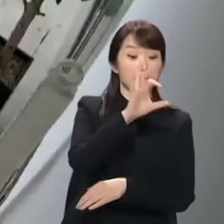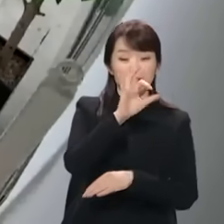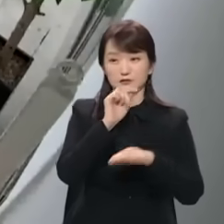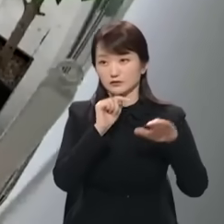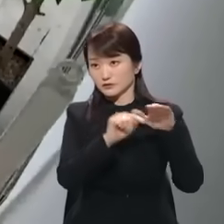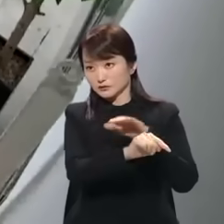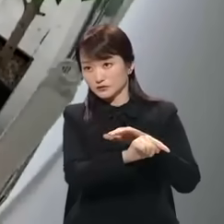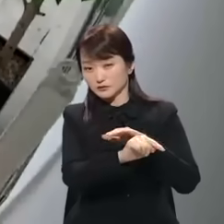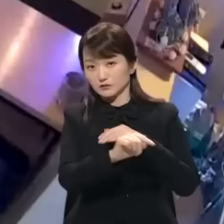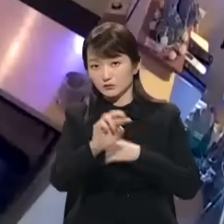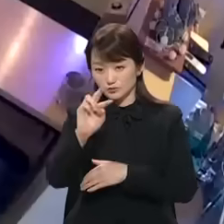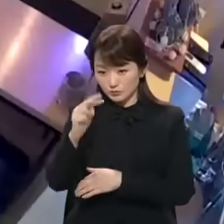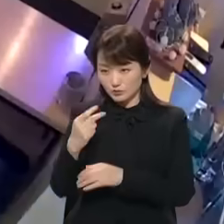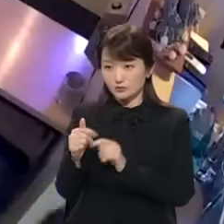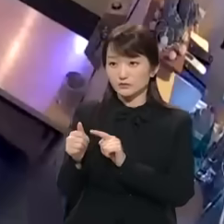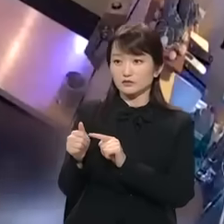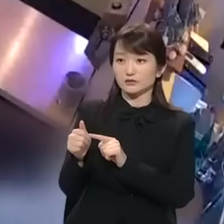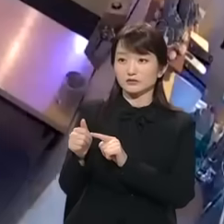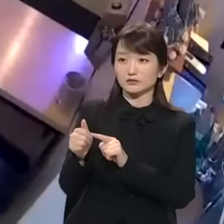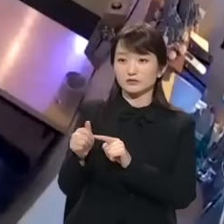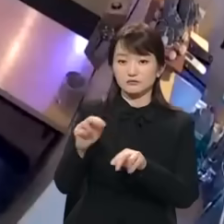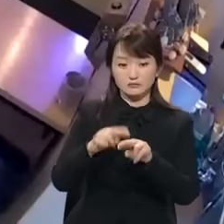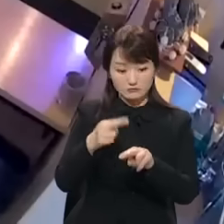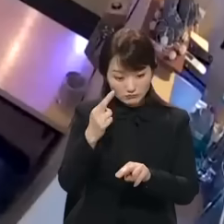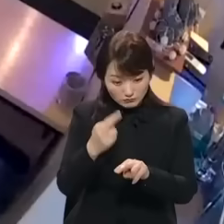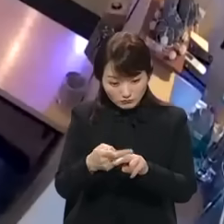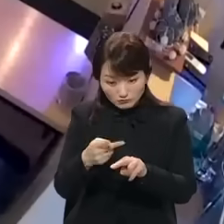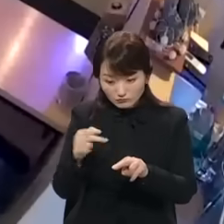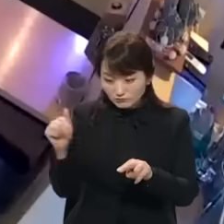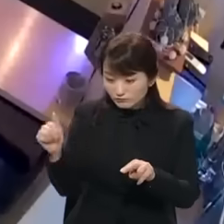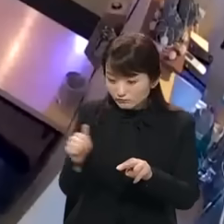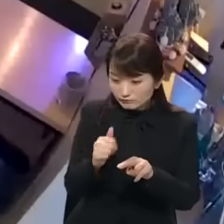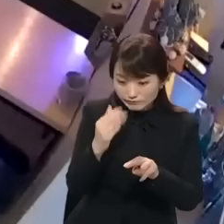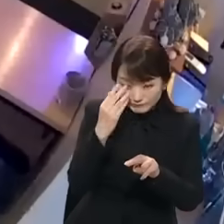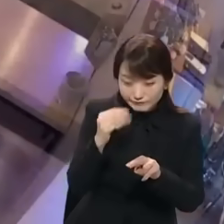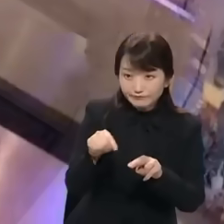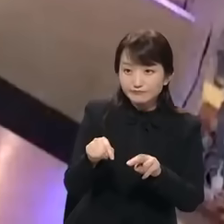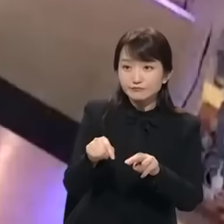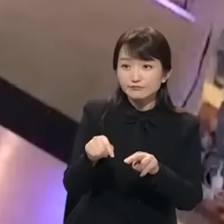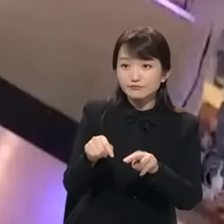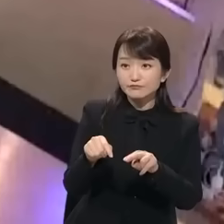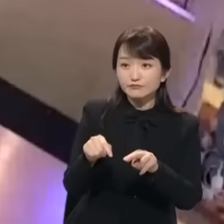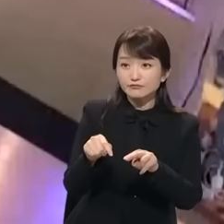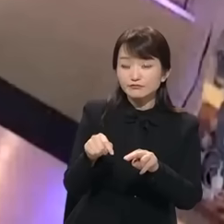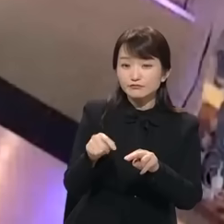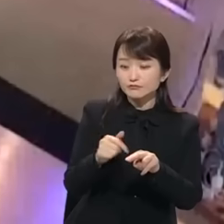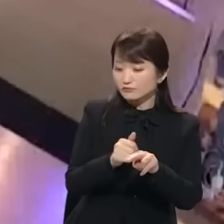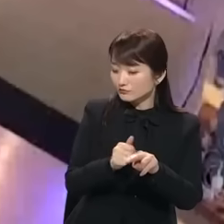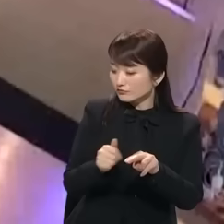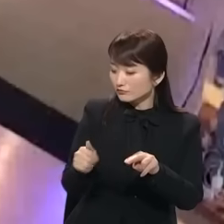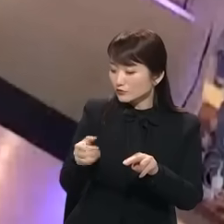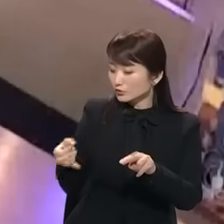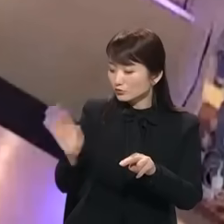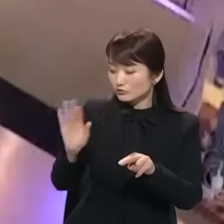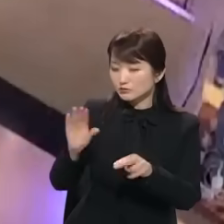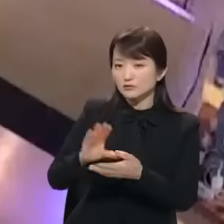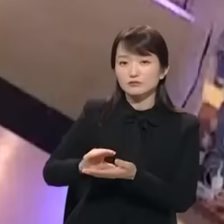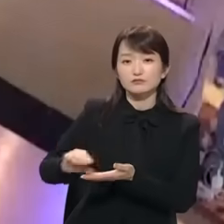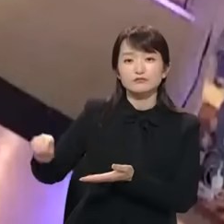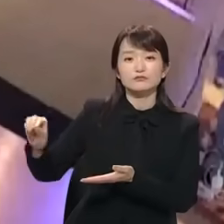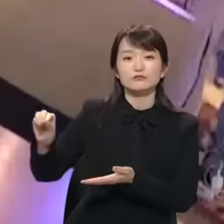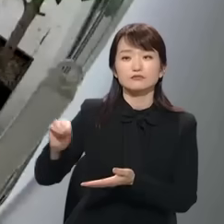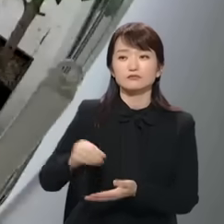사이 돌아온 남성이 어 빈자리를 쓱 보더니 남성이 어 계산도 하지 않고 밖으로 저렇게